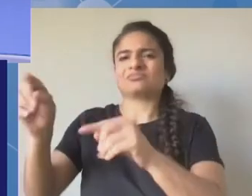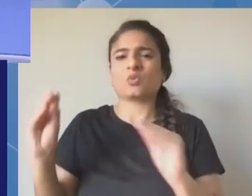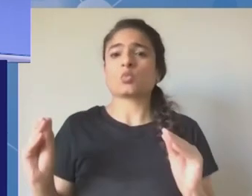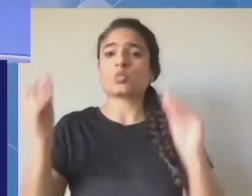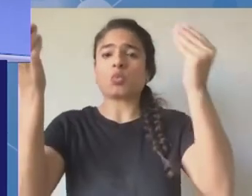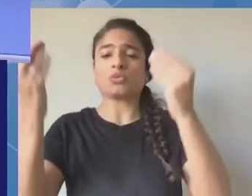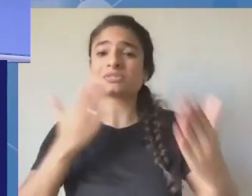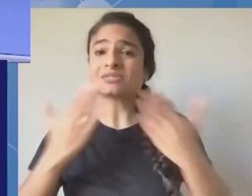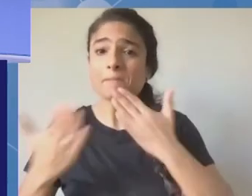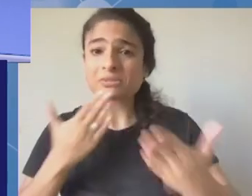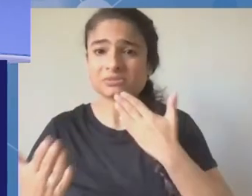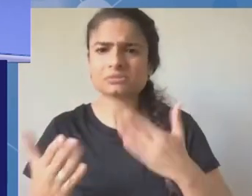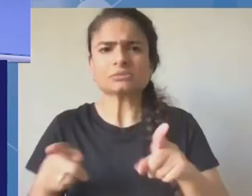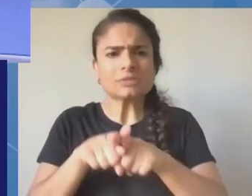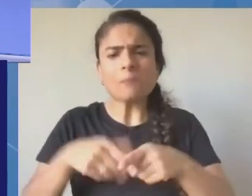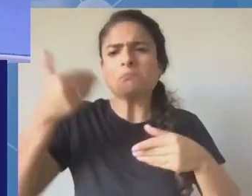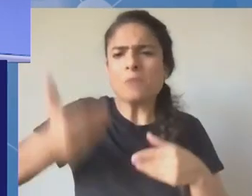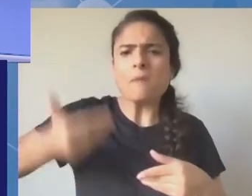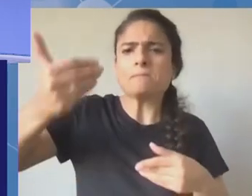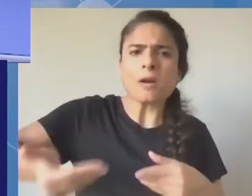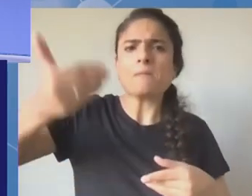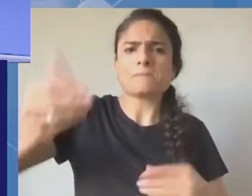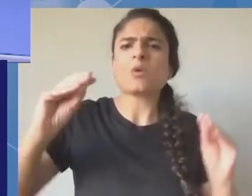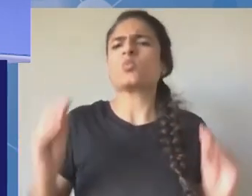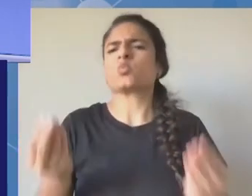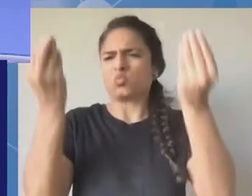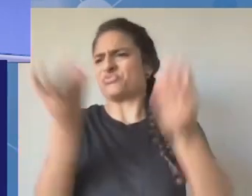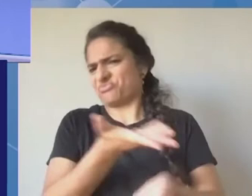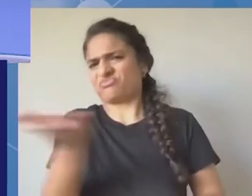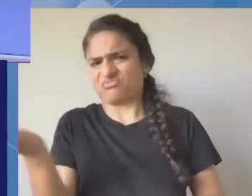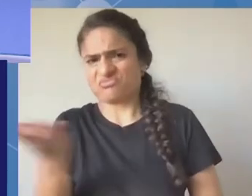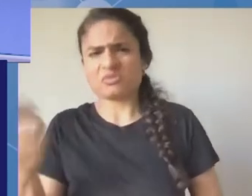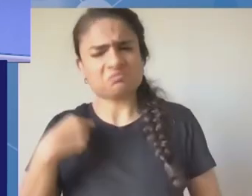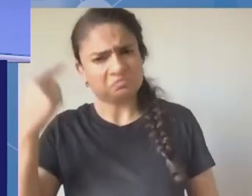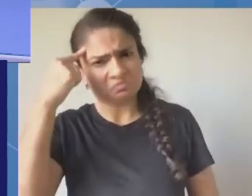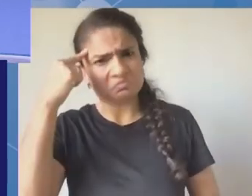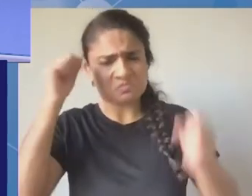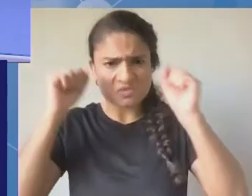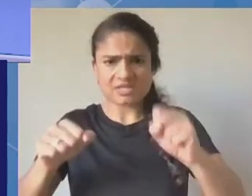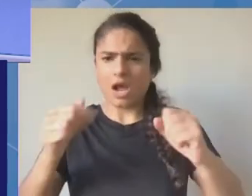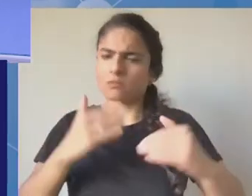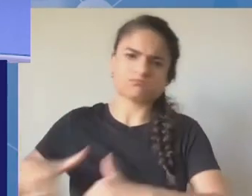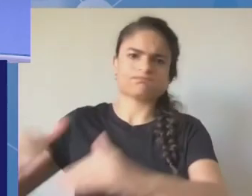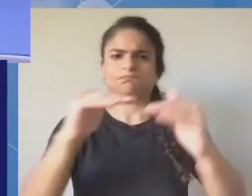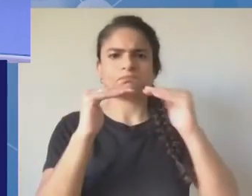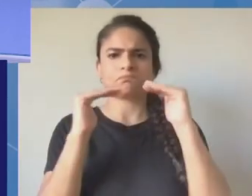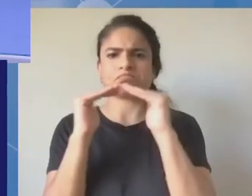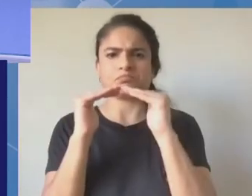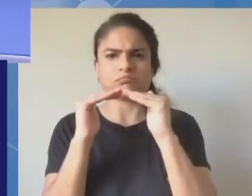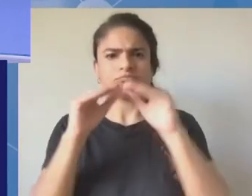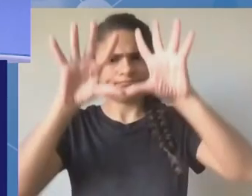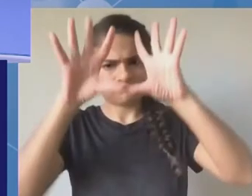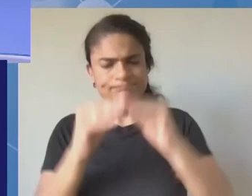坛。那么在年轻人的论坛上，我们应该给他们发言的机